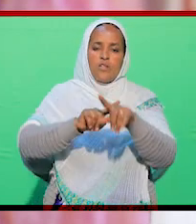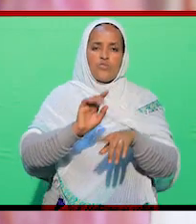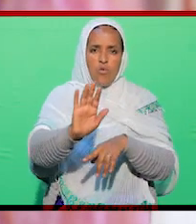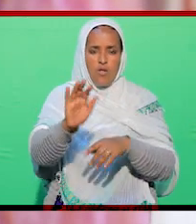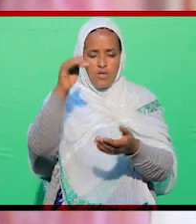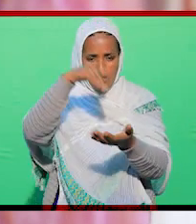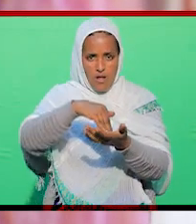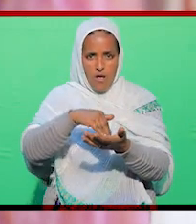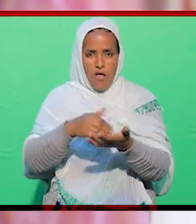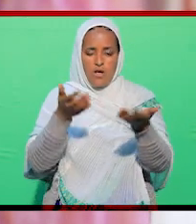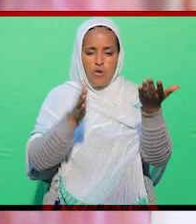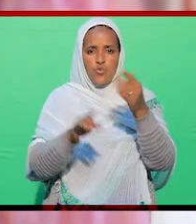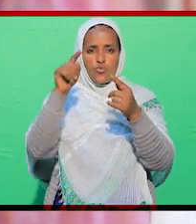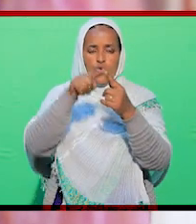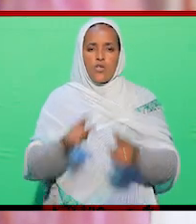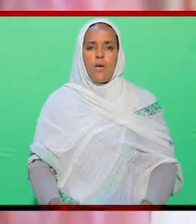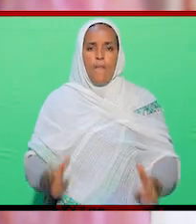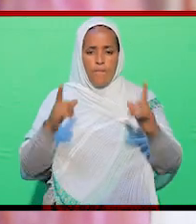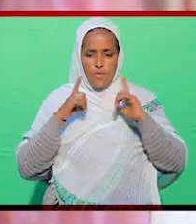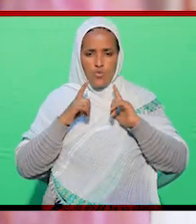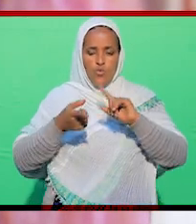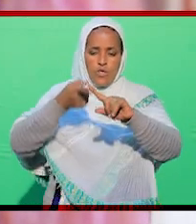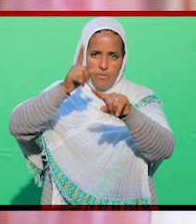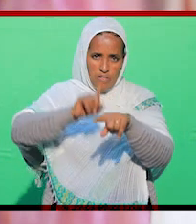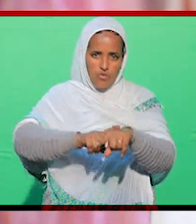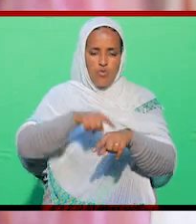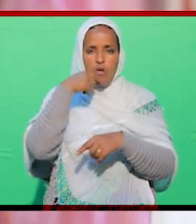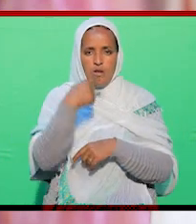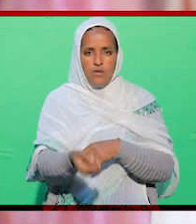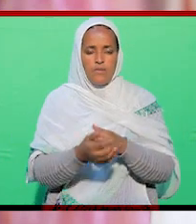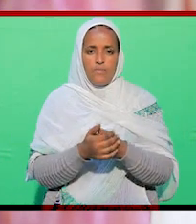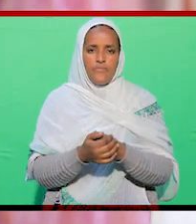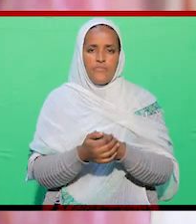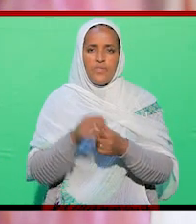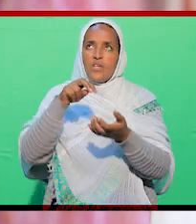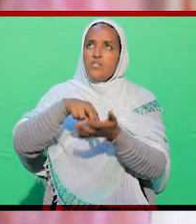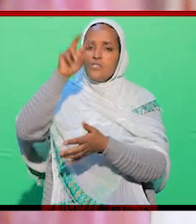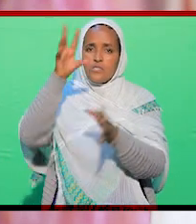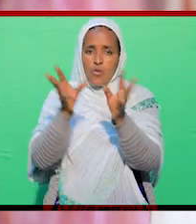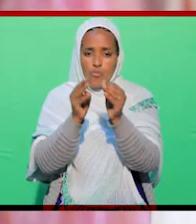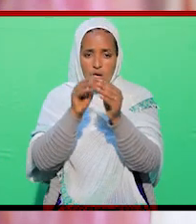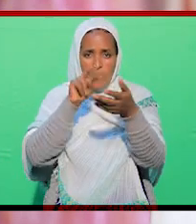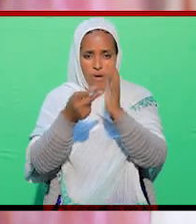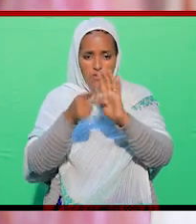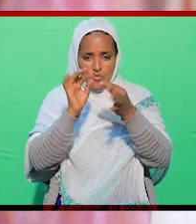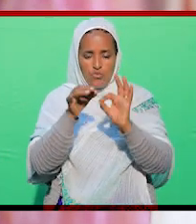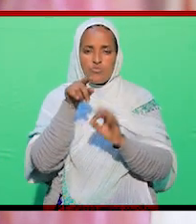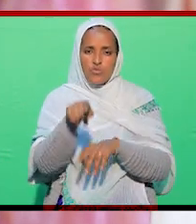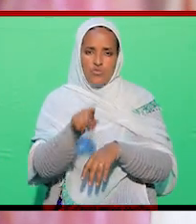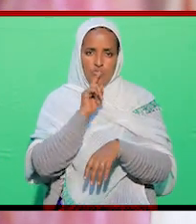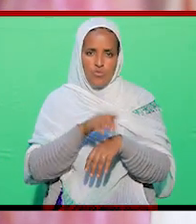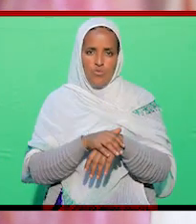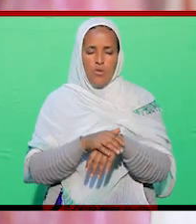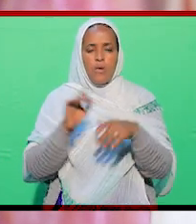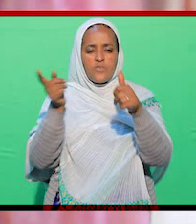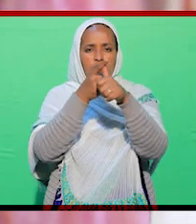ከመኖር ወደ ሞት ይመልሰዋል ዳግመኛም ከሞት ወደ መኖር ይመልሰዋል። ትንሣኤ